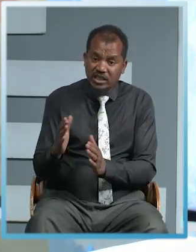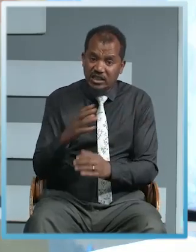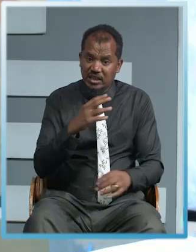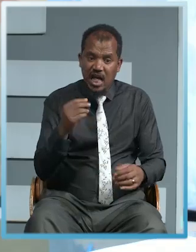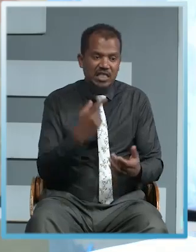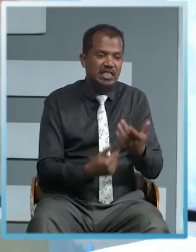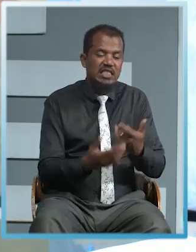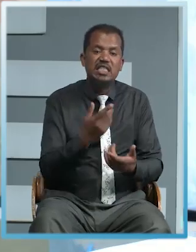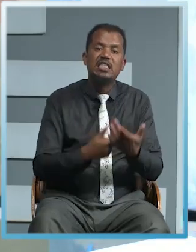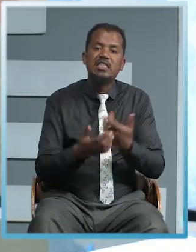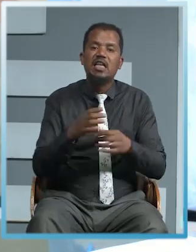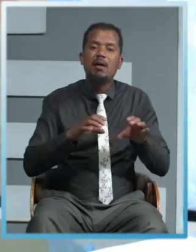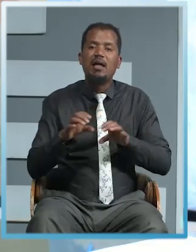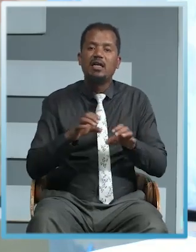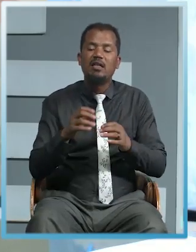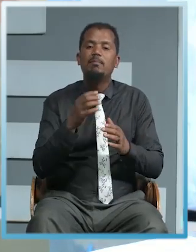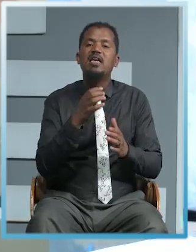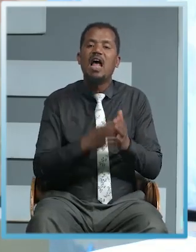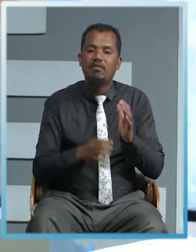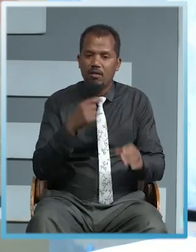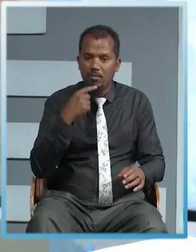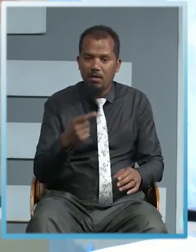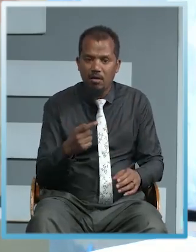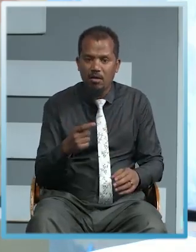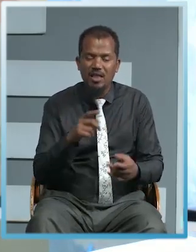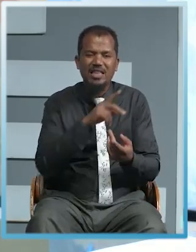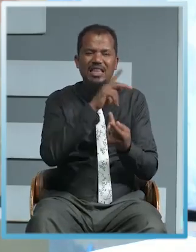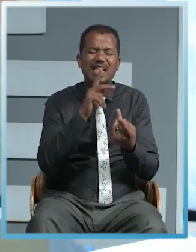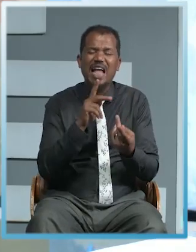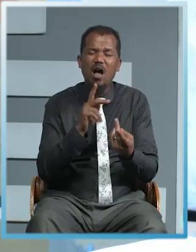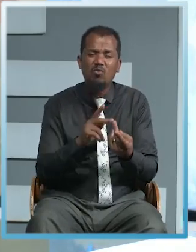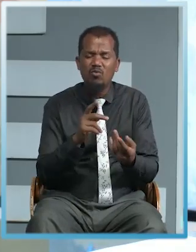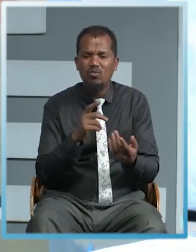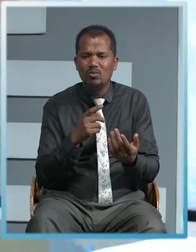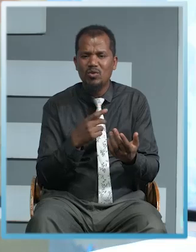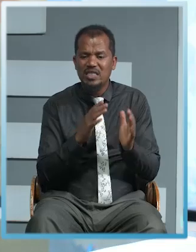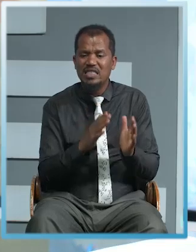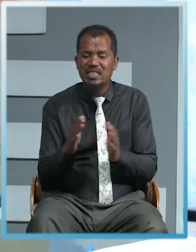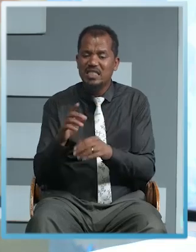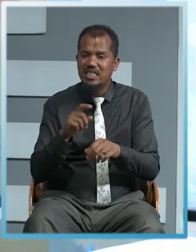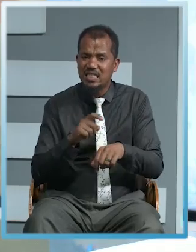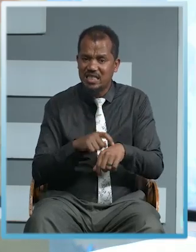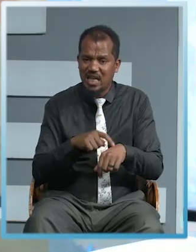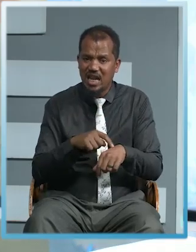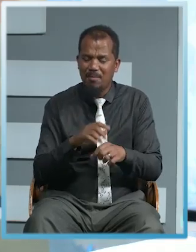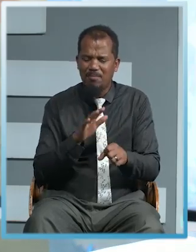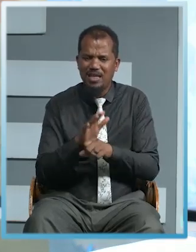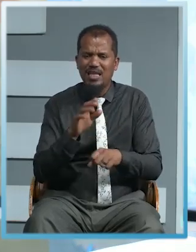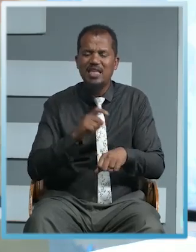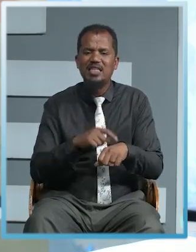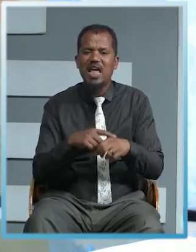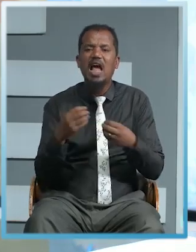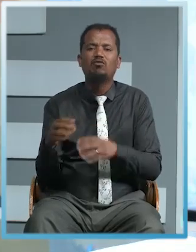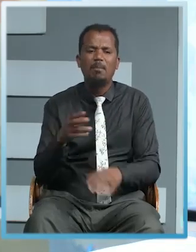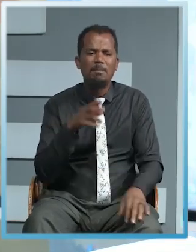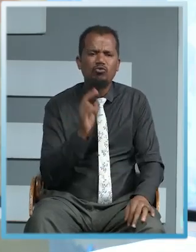እና ድርድሩን የማረግ ምዕራፍ ምናምን የሚባለው ተሳኩ የሚባሉት በዛም በዚህ ዝግጅት ጊዜ ላይ በቂ ጊዜ ያጠፉ ናቸው።